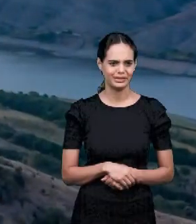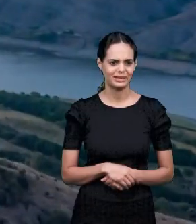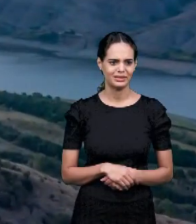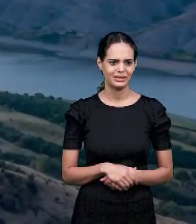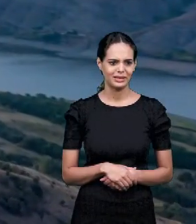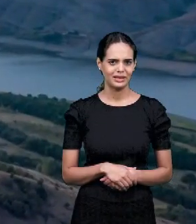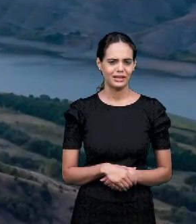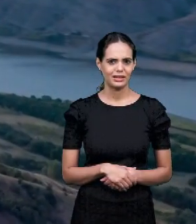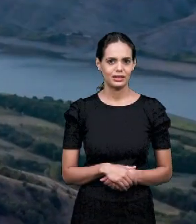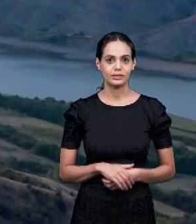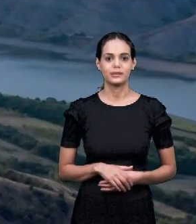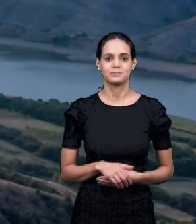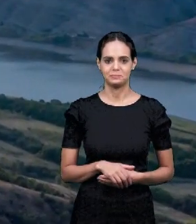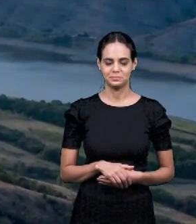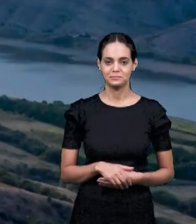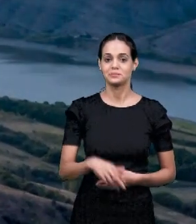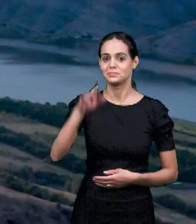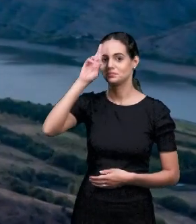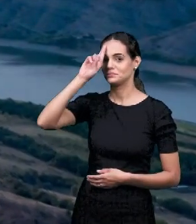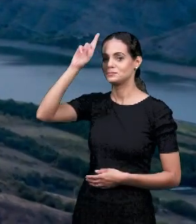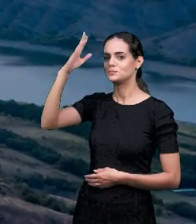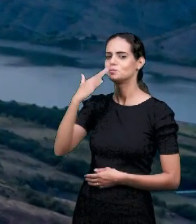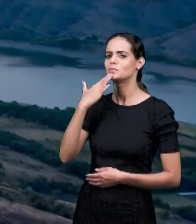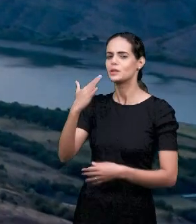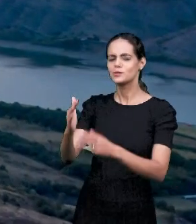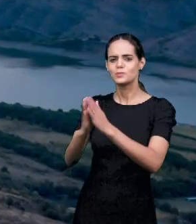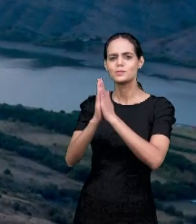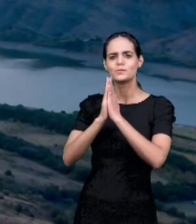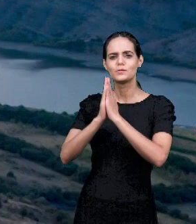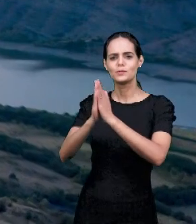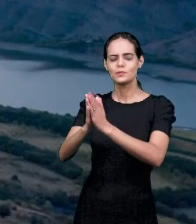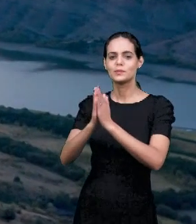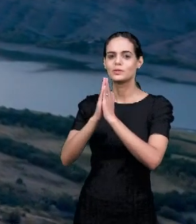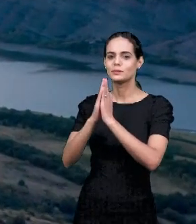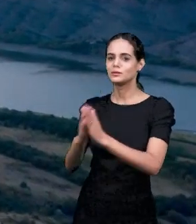Dá ouvidos à voz da minha